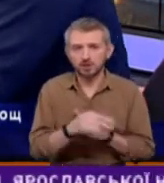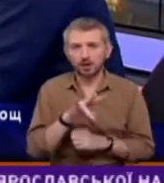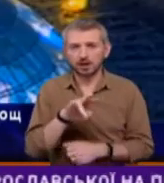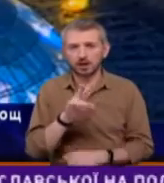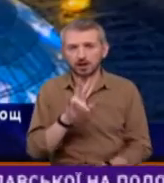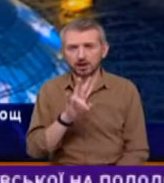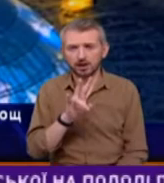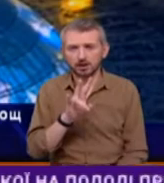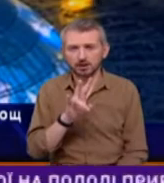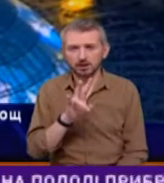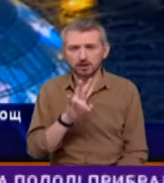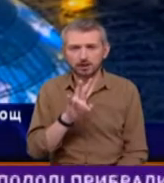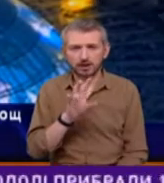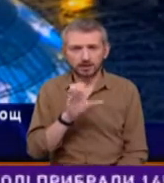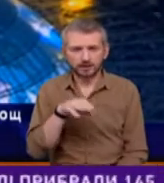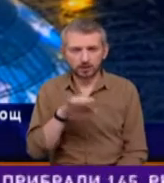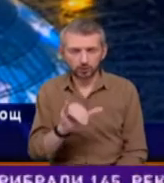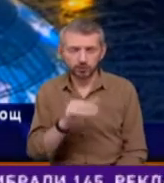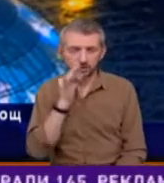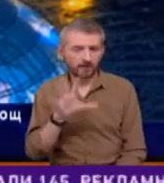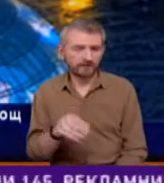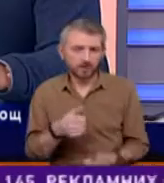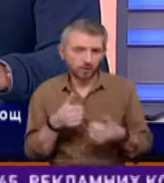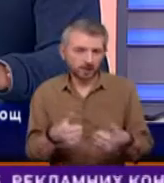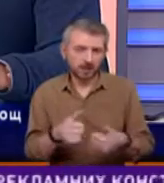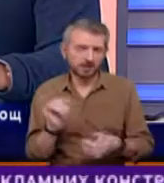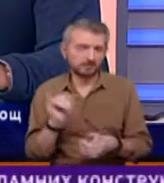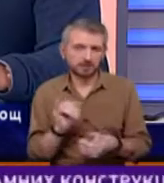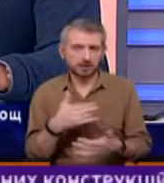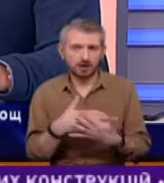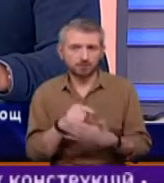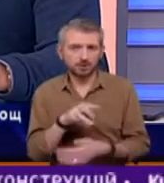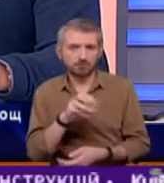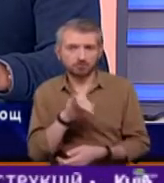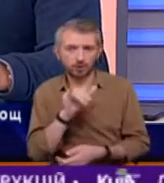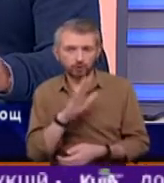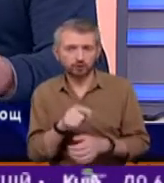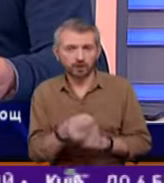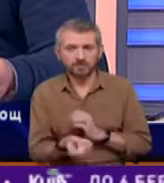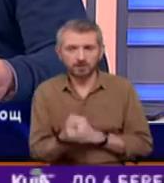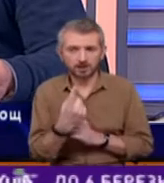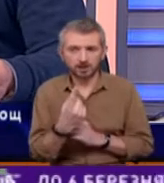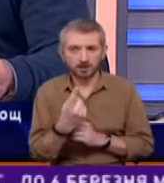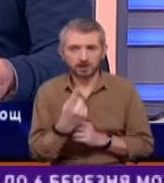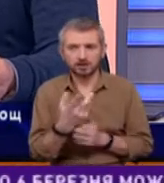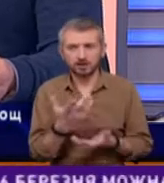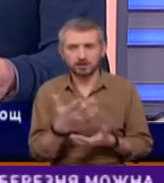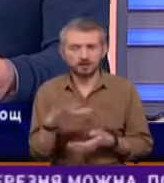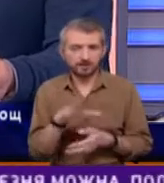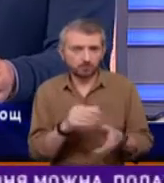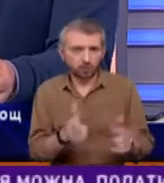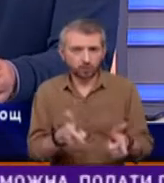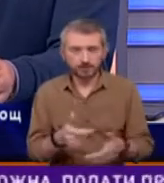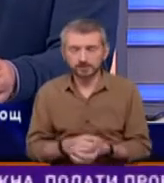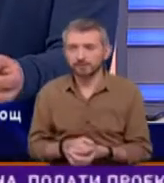цей суспільний мовник сказав, що все окей. І якби ця Маруф, вона ж виникла через, ну, всі погодилися.